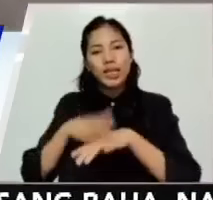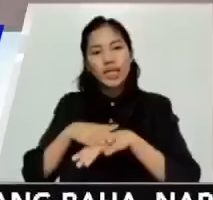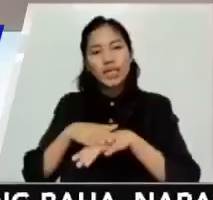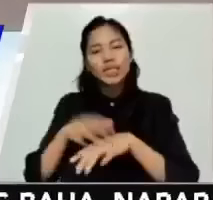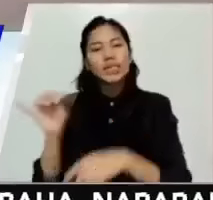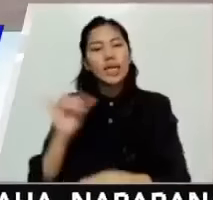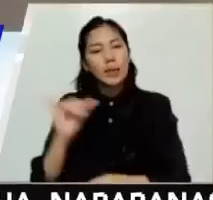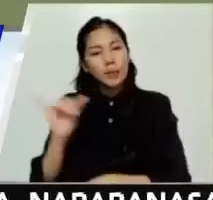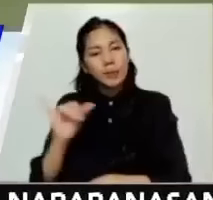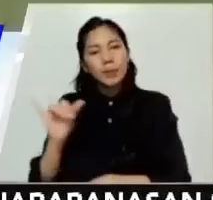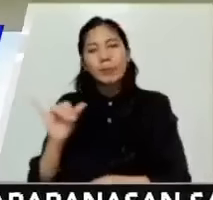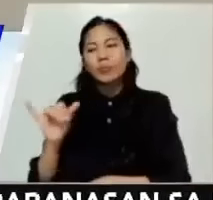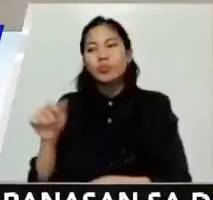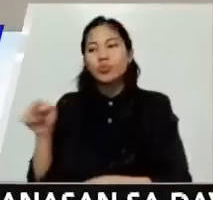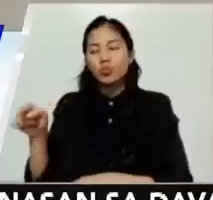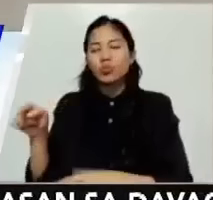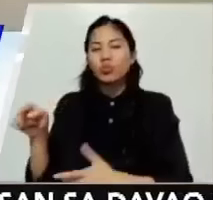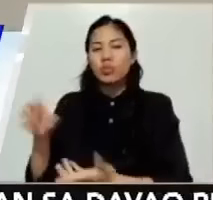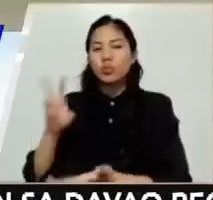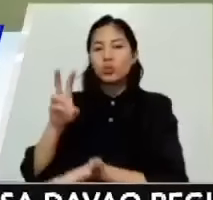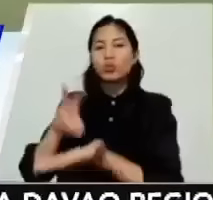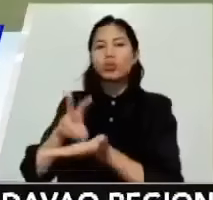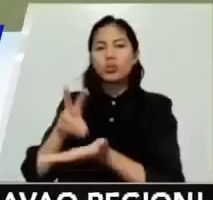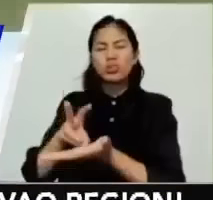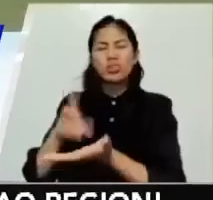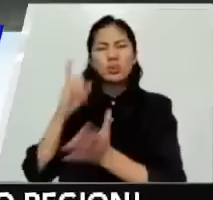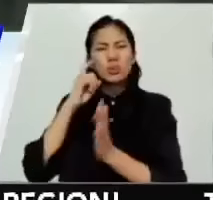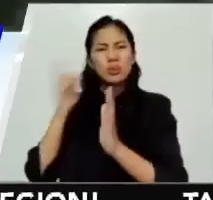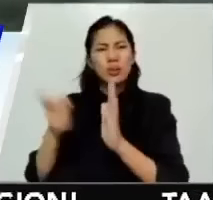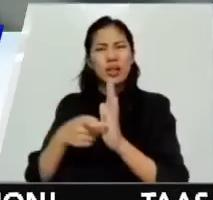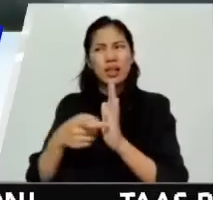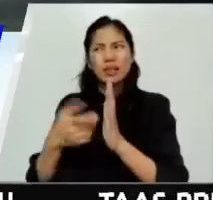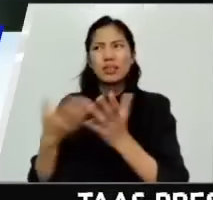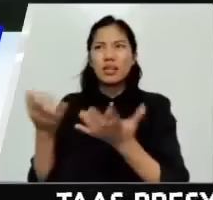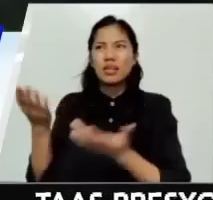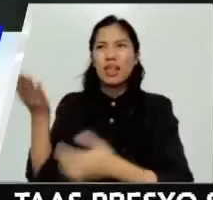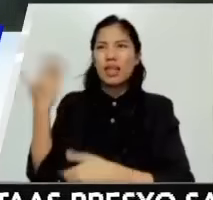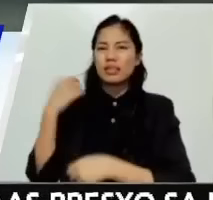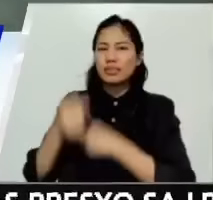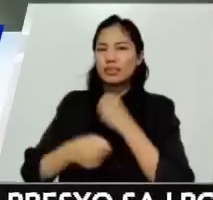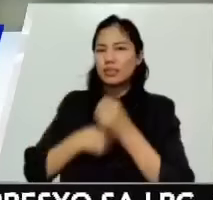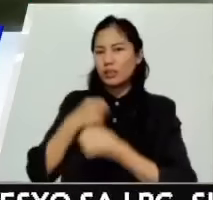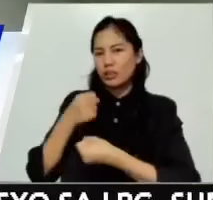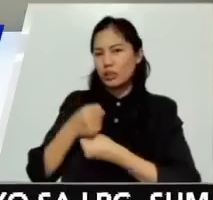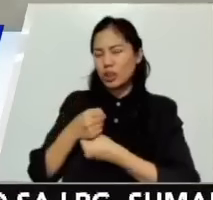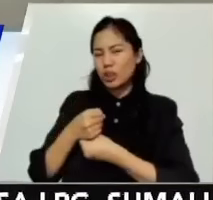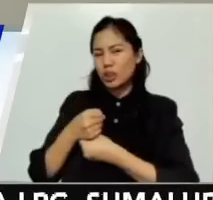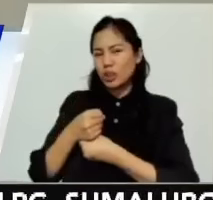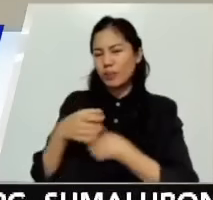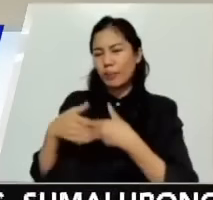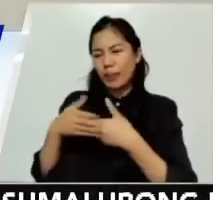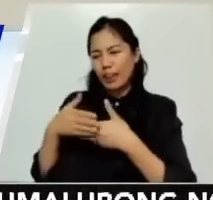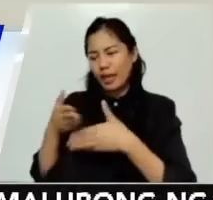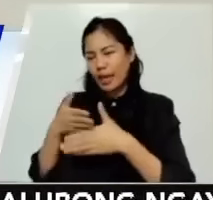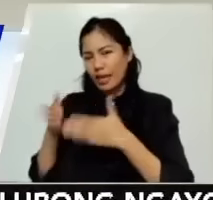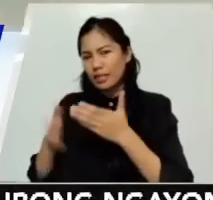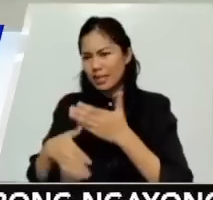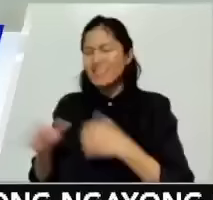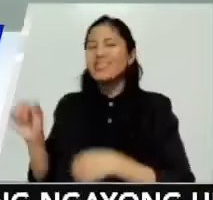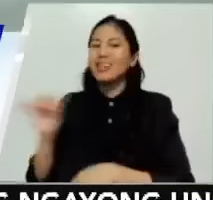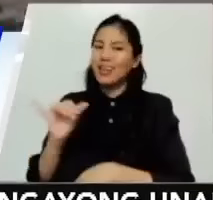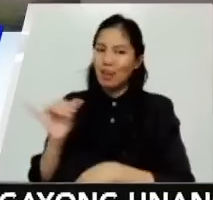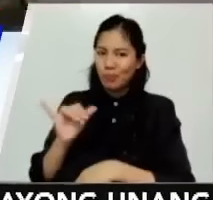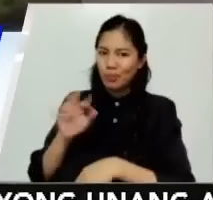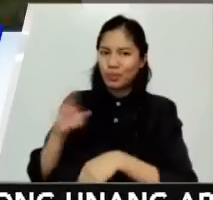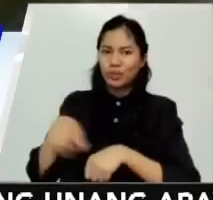po ninyo, late last year hanggang ngayon po, no, ito rin po yung parehong region na medyo palaging inuulan,